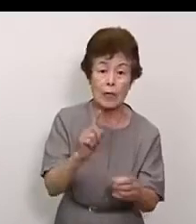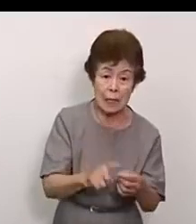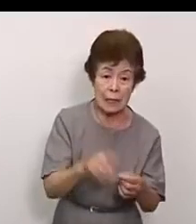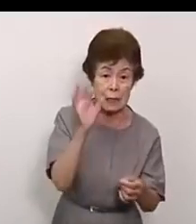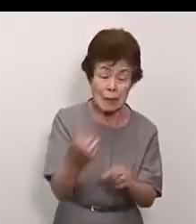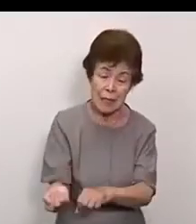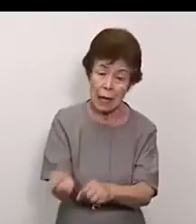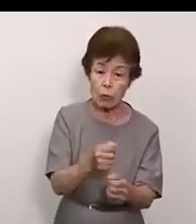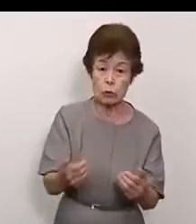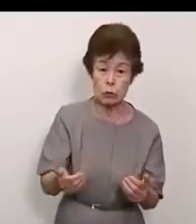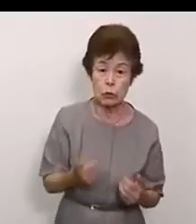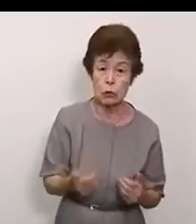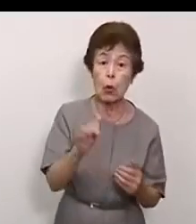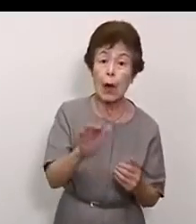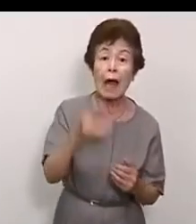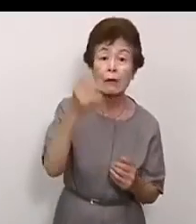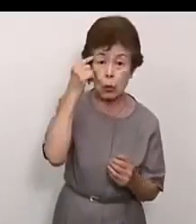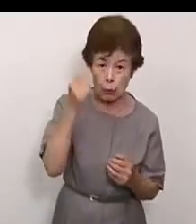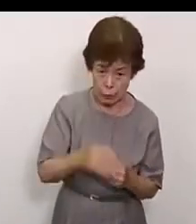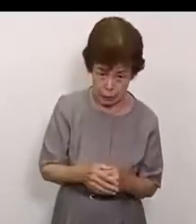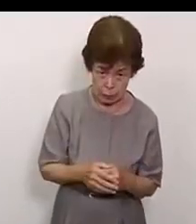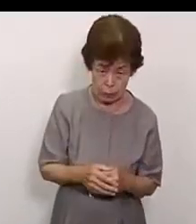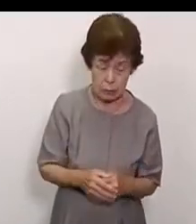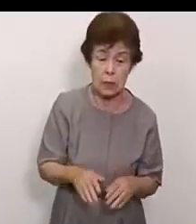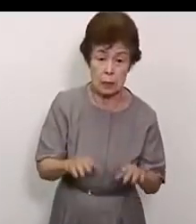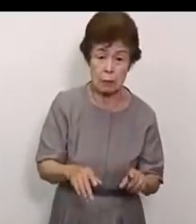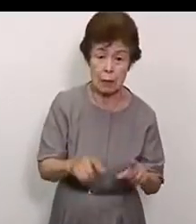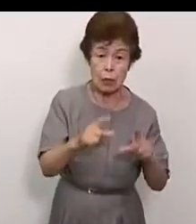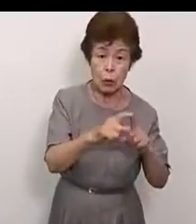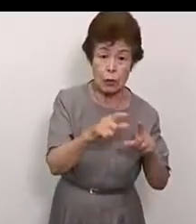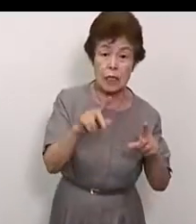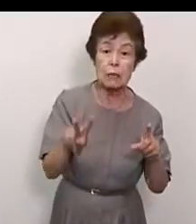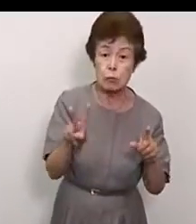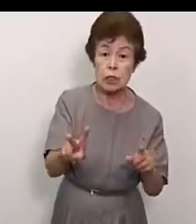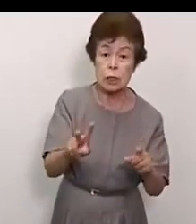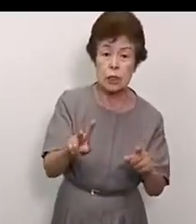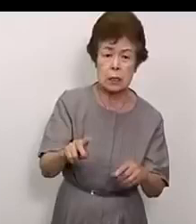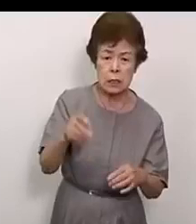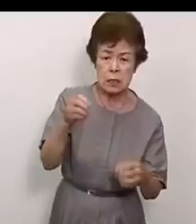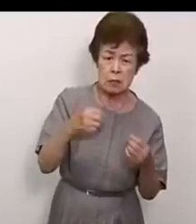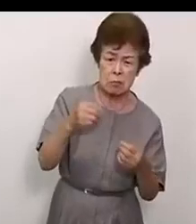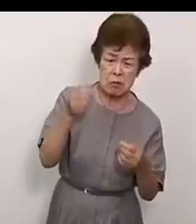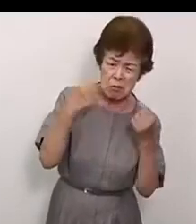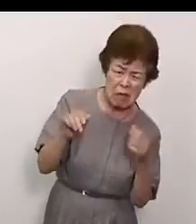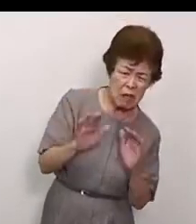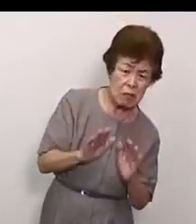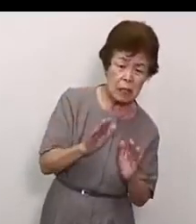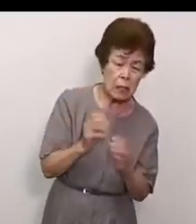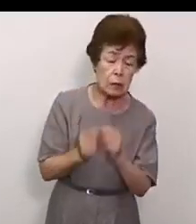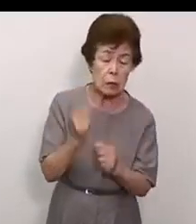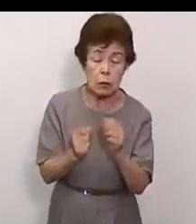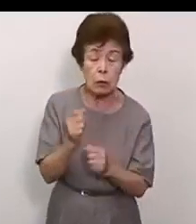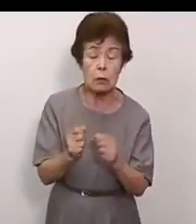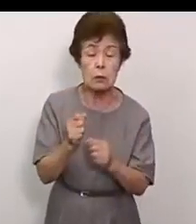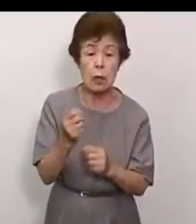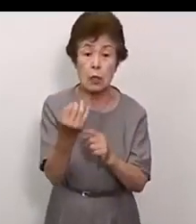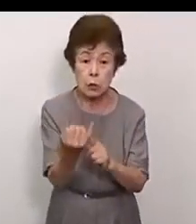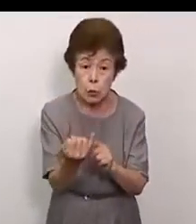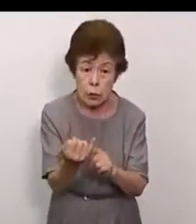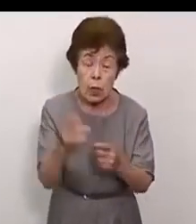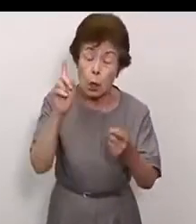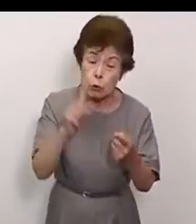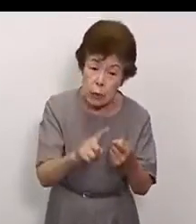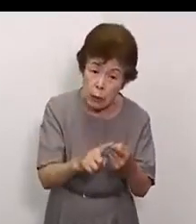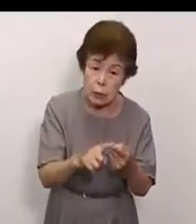と。今 の本当に DV の被害に遭って逃れてきた人にちゃんとふさわ